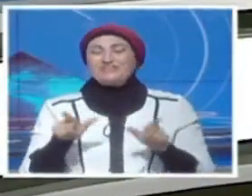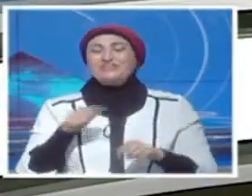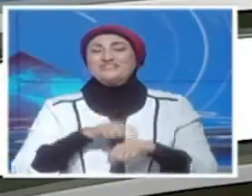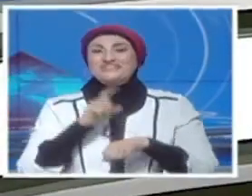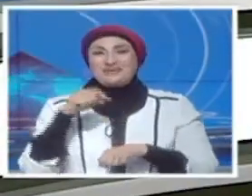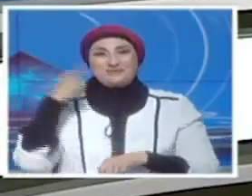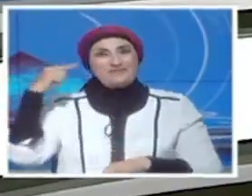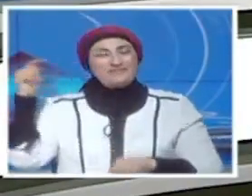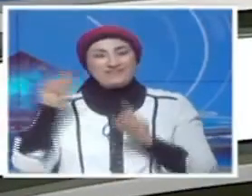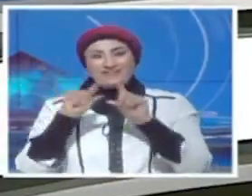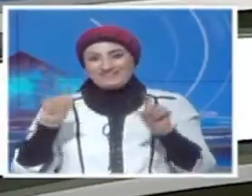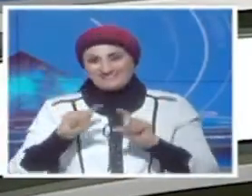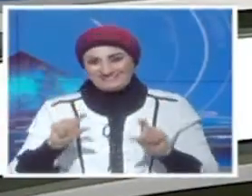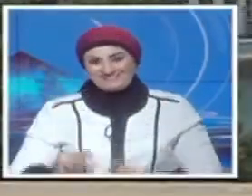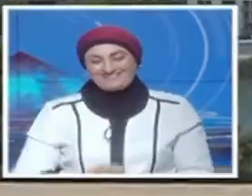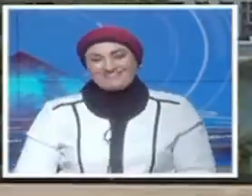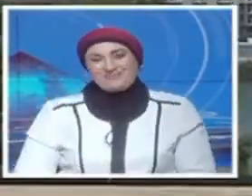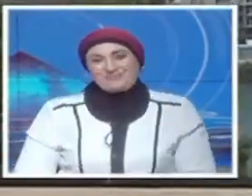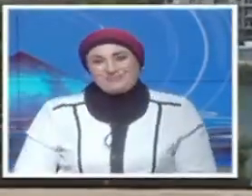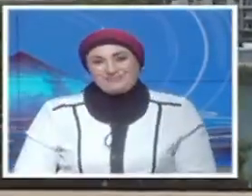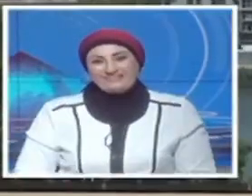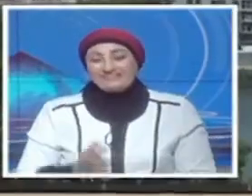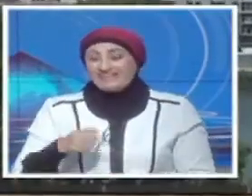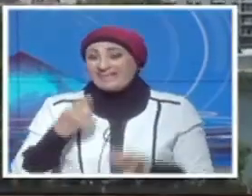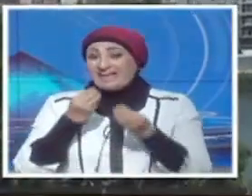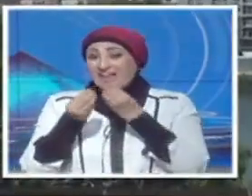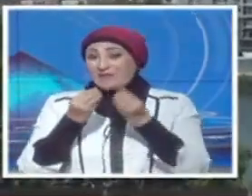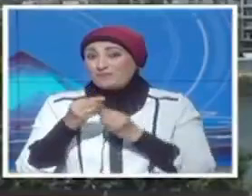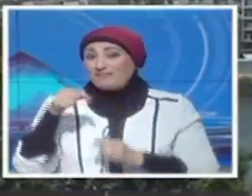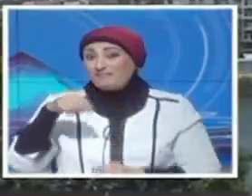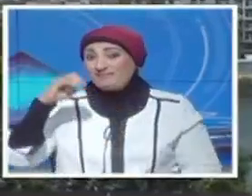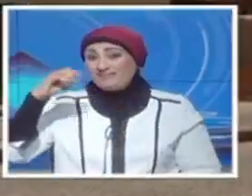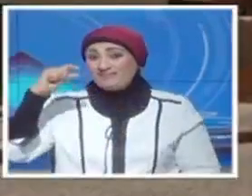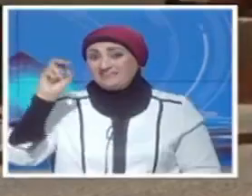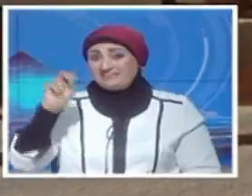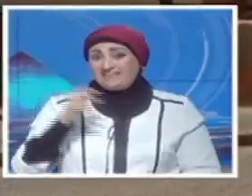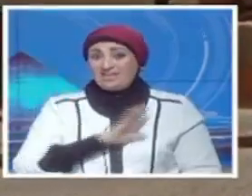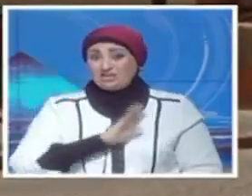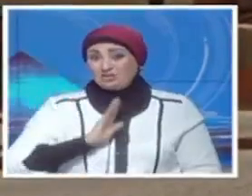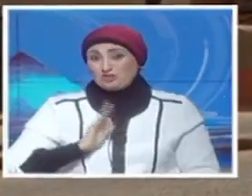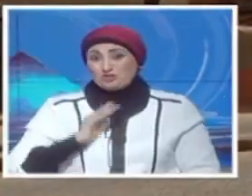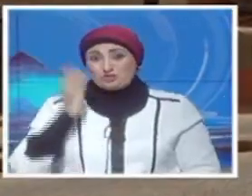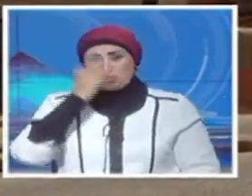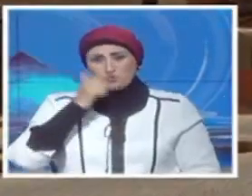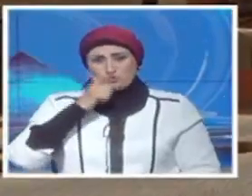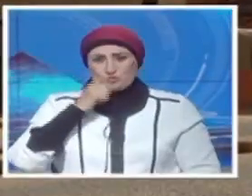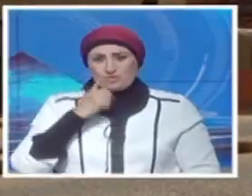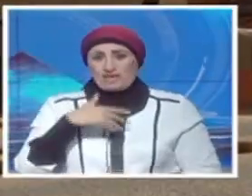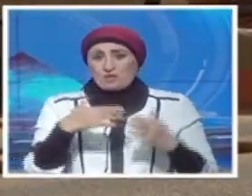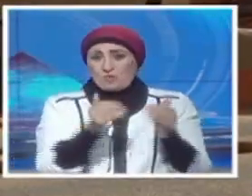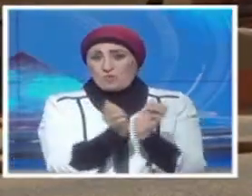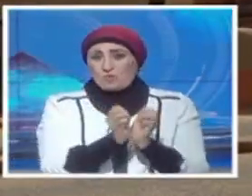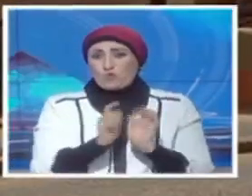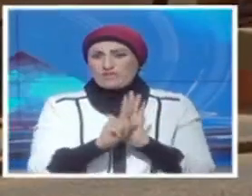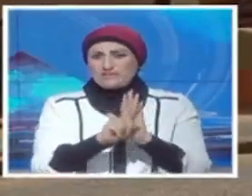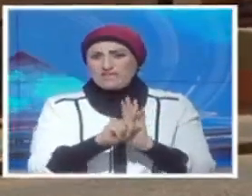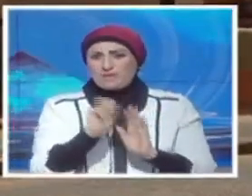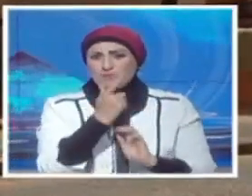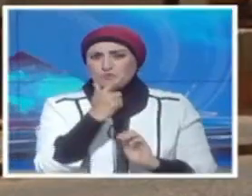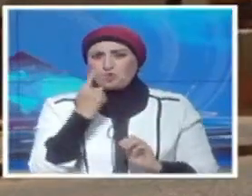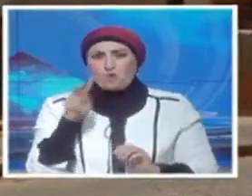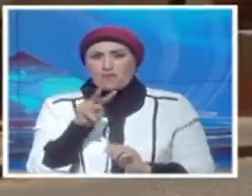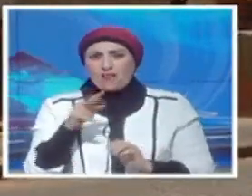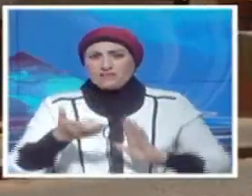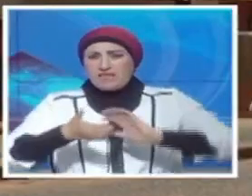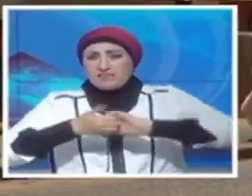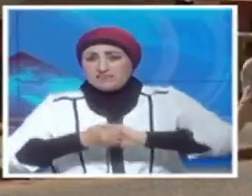تذكير بأبرز العناوين. في مباحثات جدة، الجيش السوداني وقوات الدعم السريع توصلا لاتفاق مبادئ،